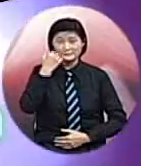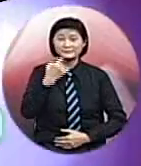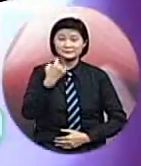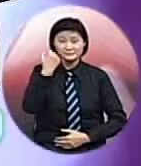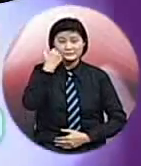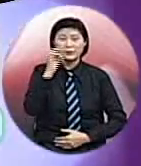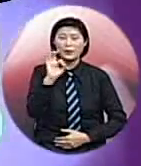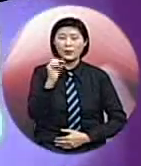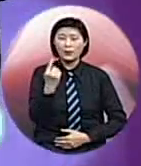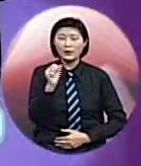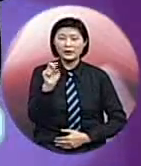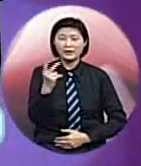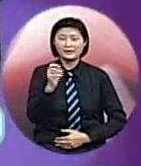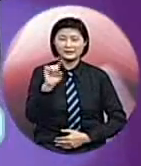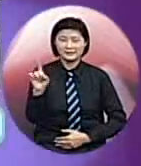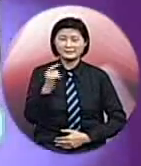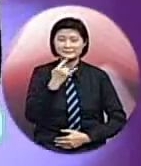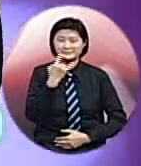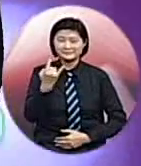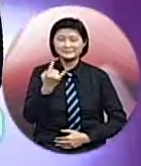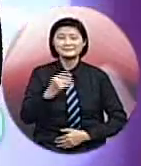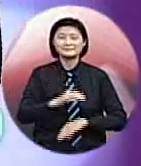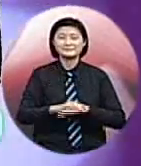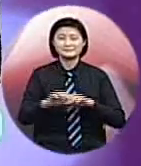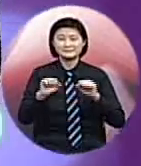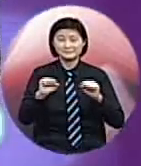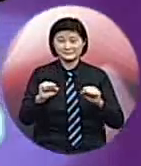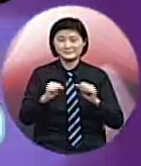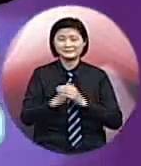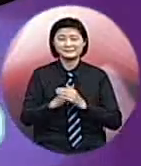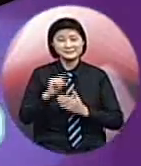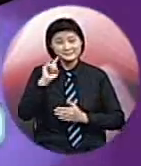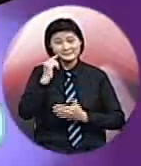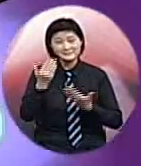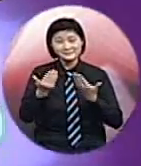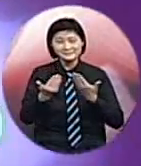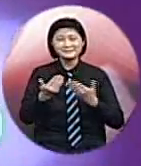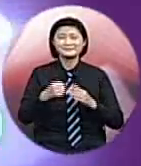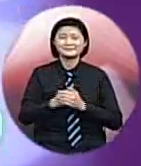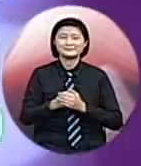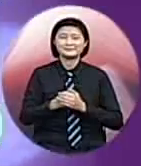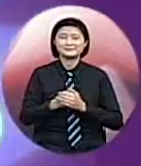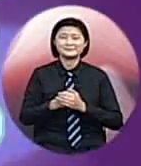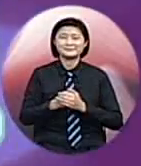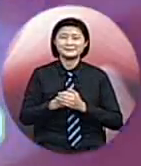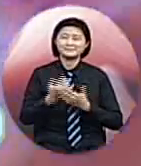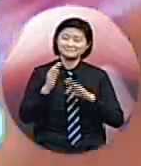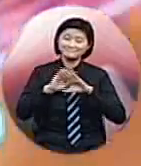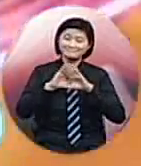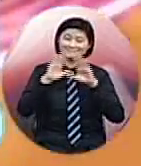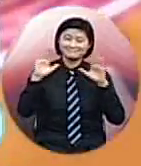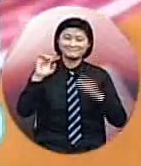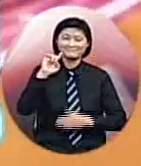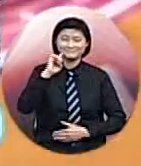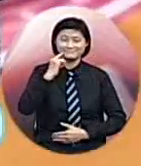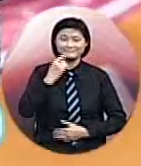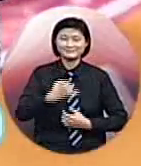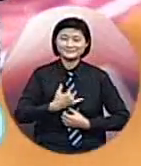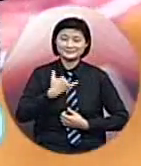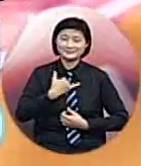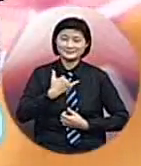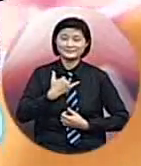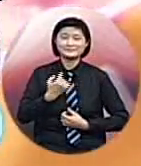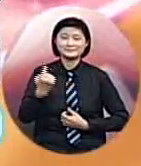누구시죠? 오야나 수화 선생님이시죠? 그렇죠. 네, 오늘 더욱더 예쁘신 것 같아요. 네, 오늘 또 네. 환하게 그냥 예쁘게 넥타이를